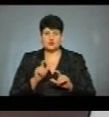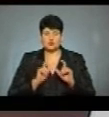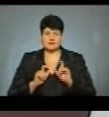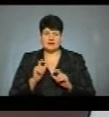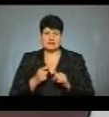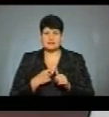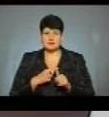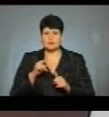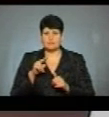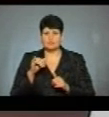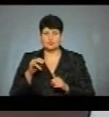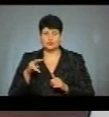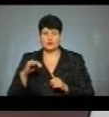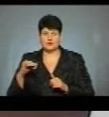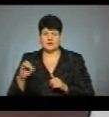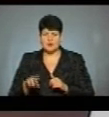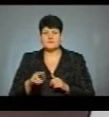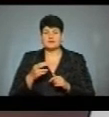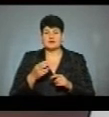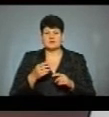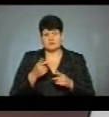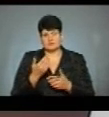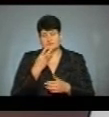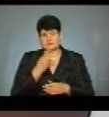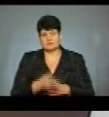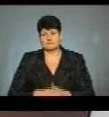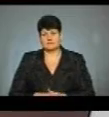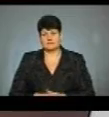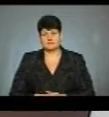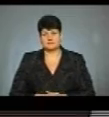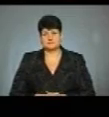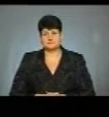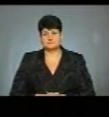імені Івана Полюя. На уроці гаджетознавства побувала і наша знімальна група.